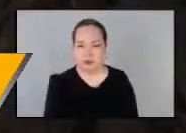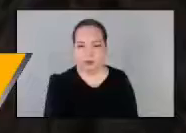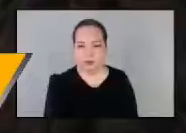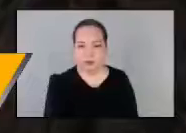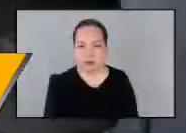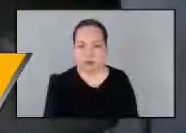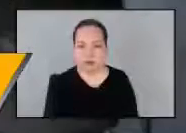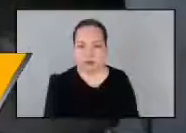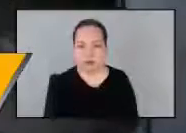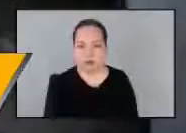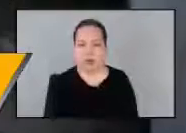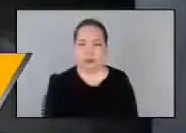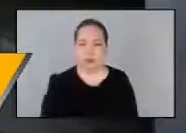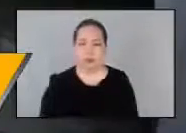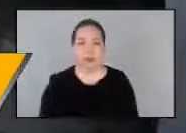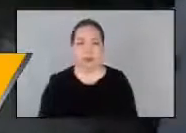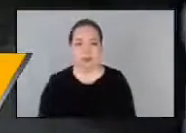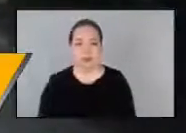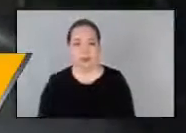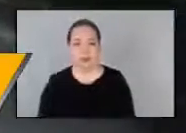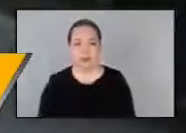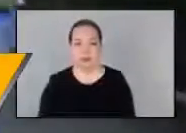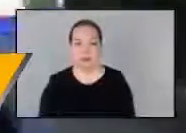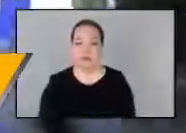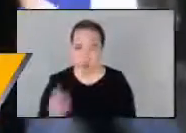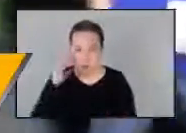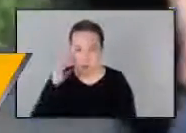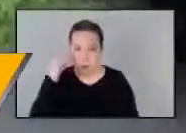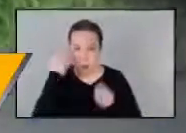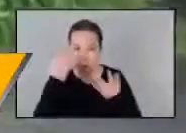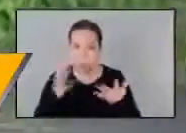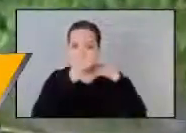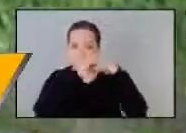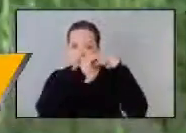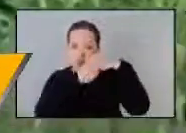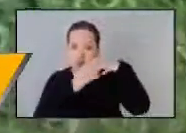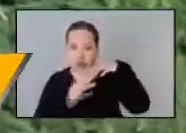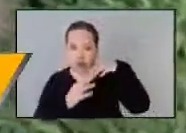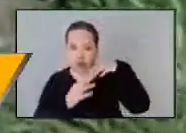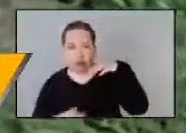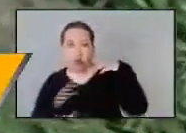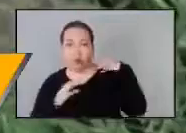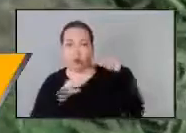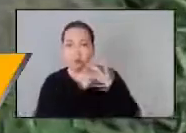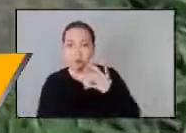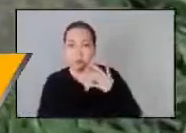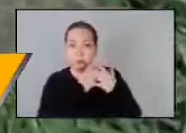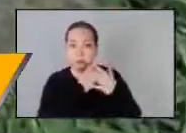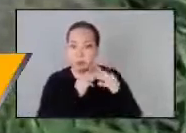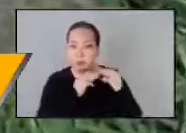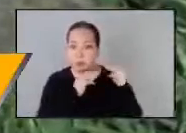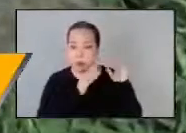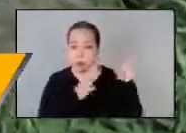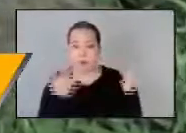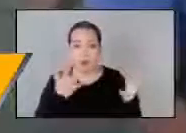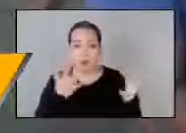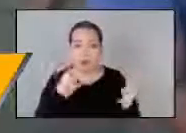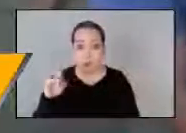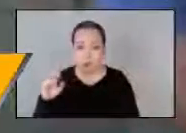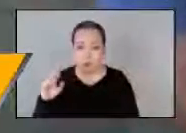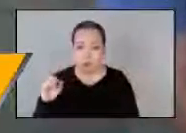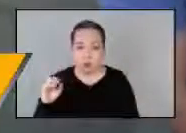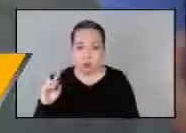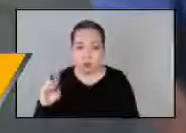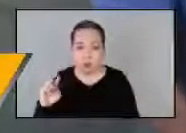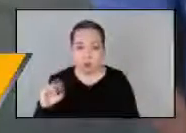dito. Mga bandang alas 7 pa lang anya kagabi ay may paunti-unti nang bumabagsak na mga bato. Sa kabutiang palad ay wala namang naiulat